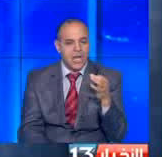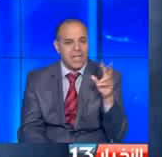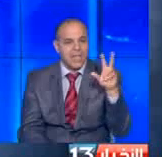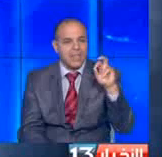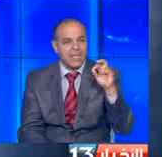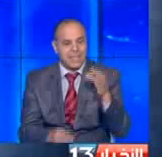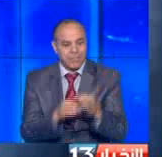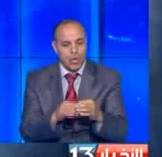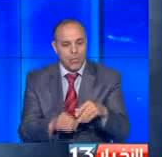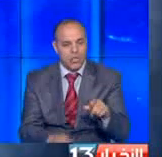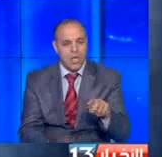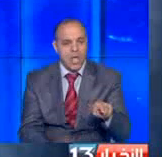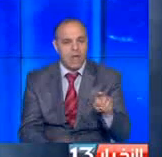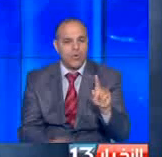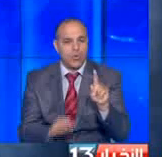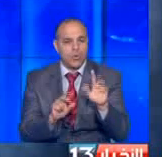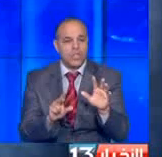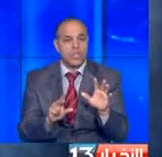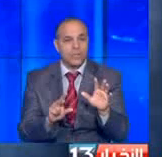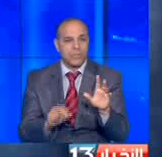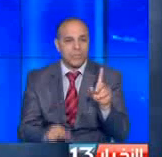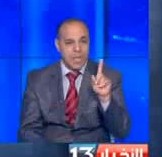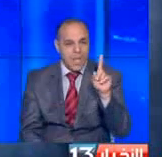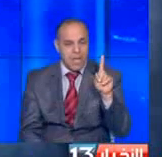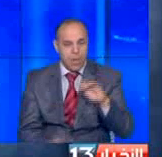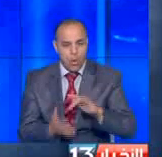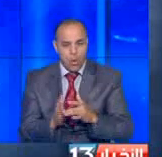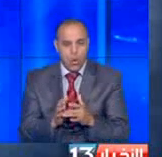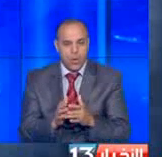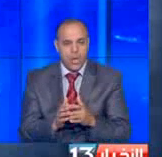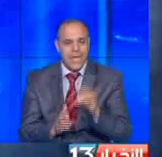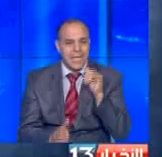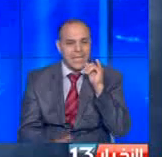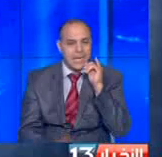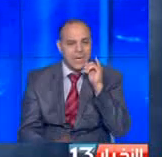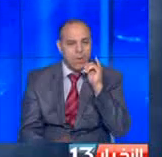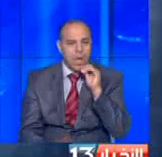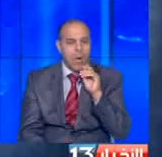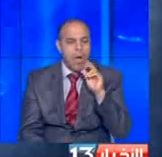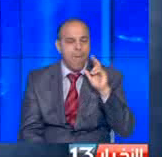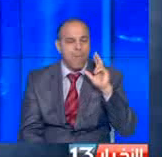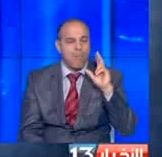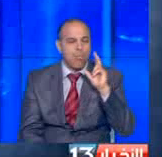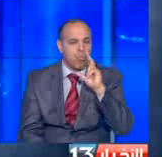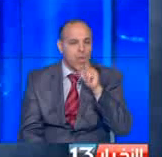من سبتمبر ثمانيه عشره والفين بكل من ايطاليا وبلغاريا